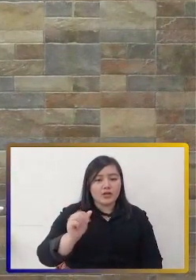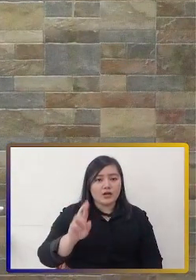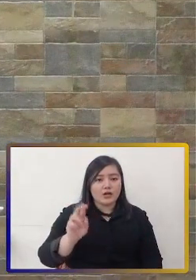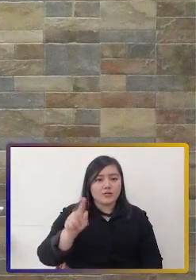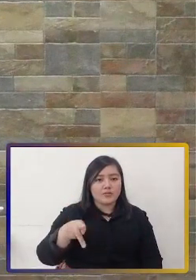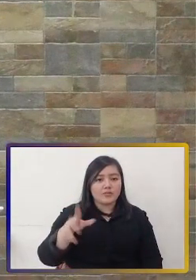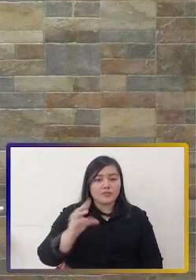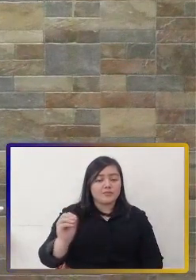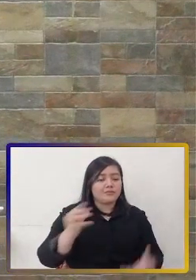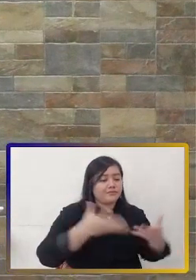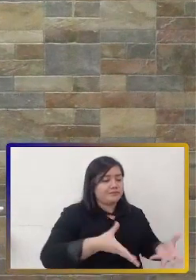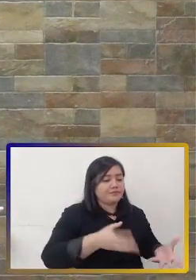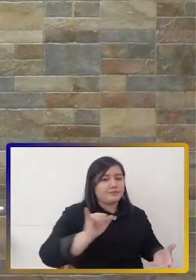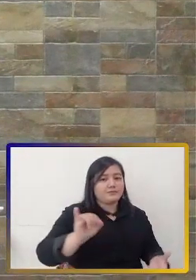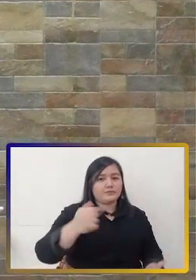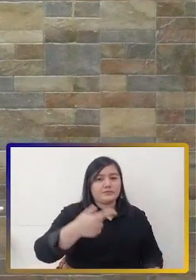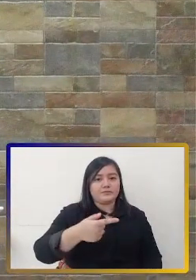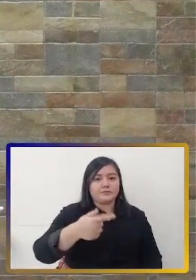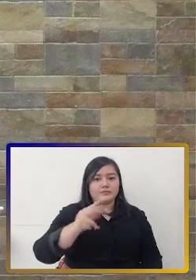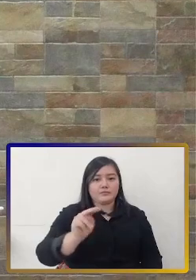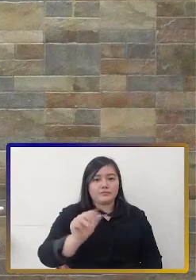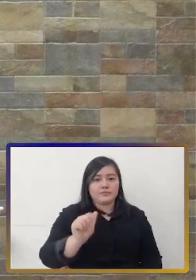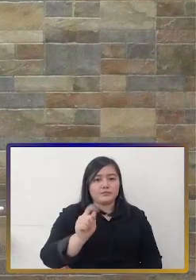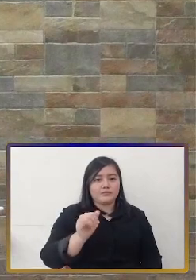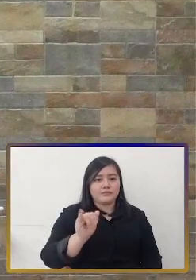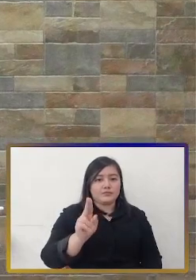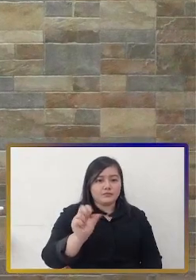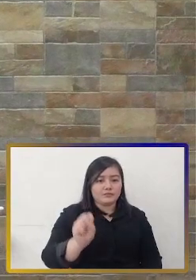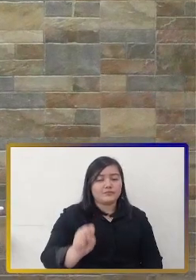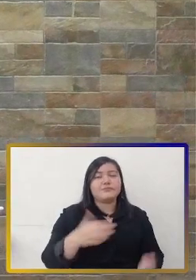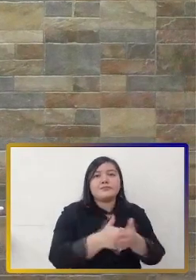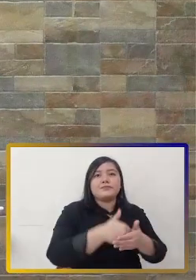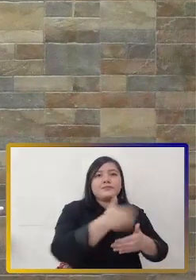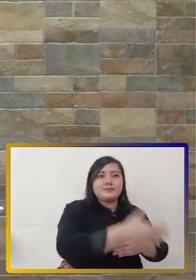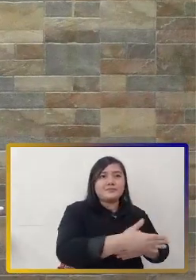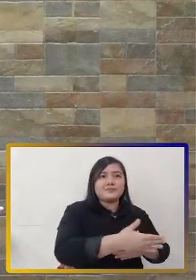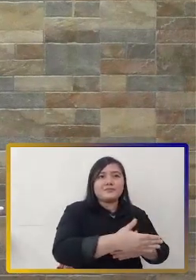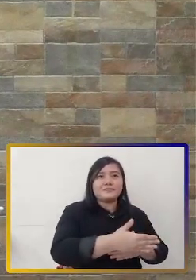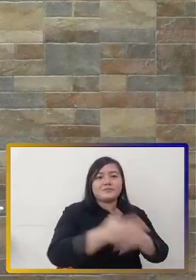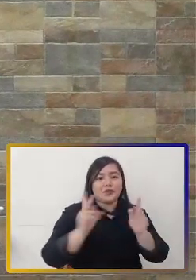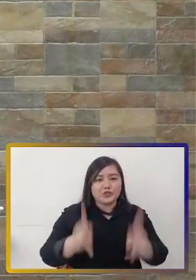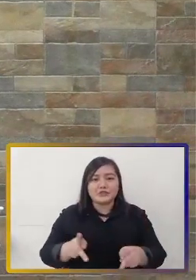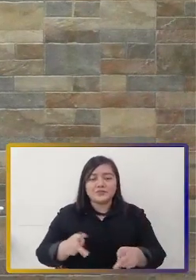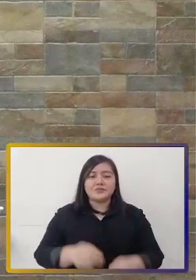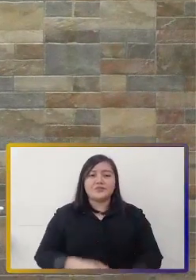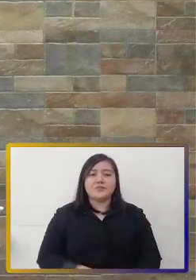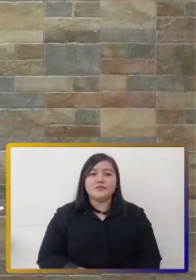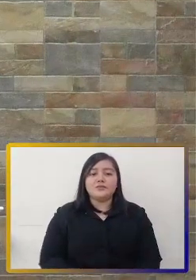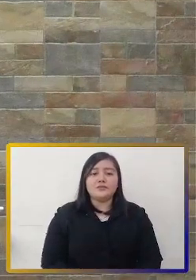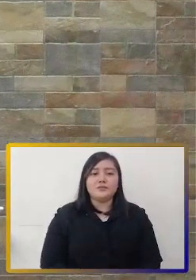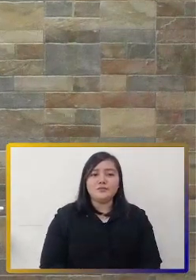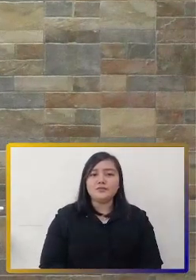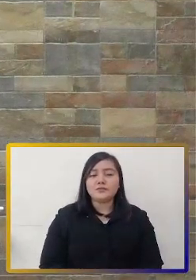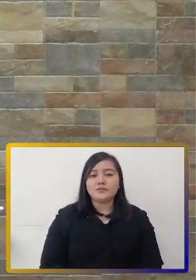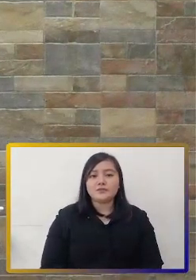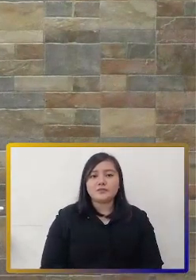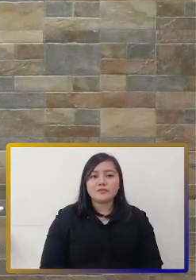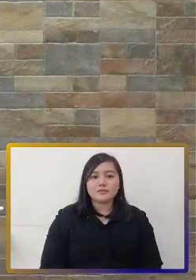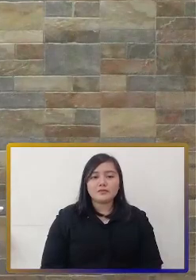time here. Alright? Ihabol ko lamang itong pang-apat natin. Pang-apat po natin ay wala pong iba kundi